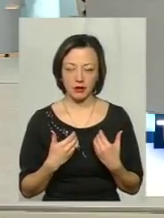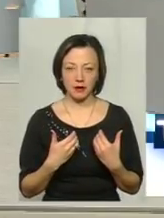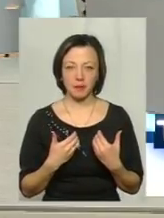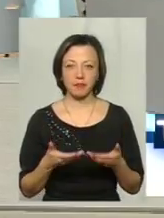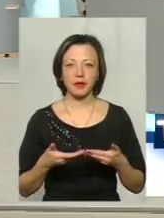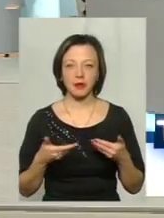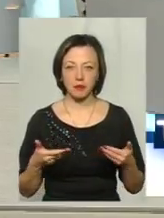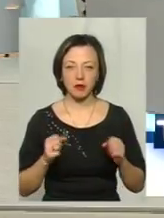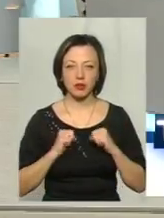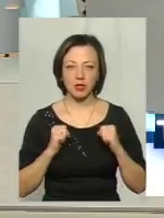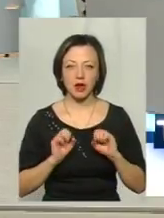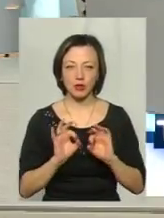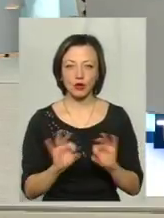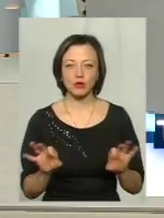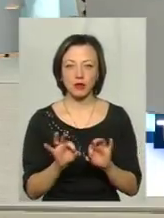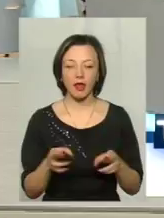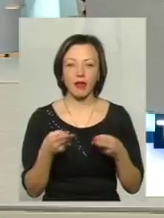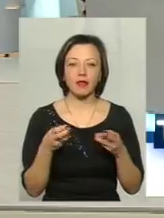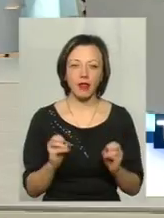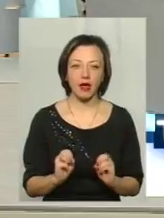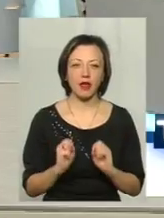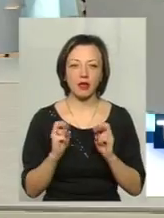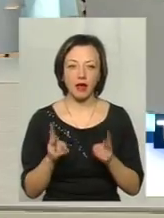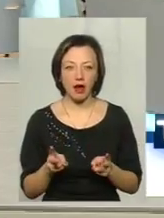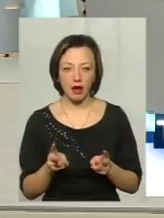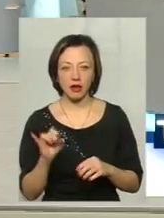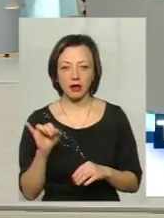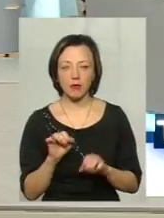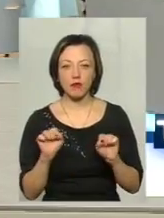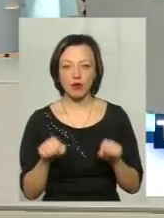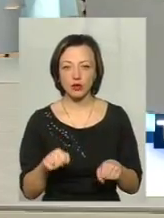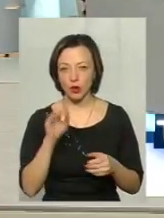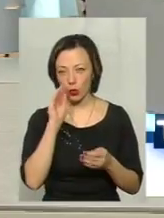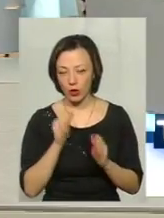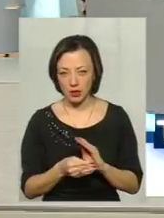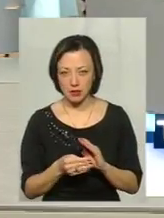Значить, ми постаралися розповісти, де, як можна укритися.